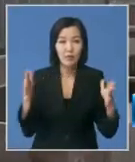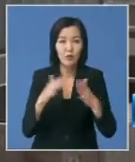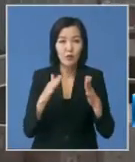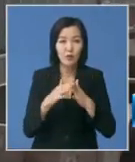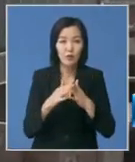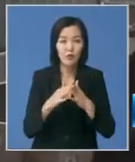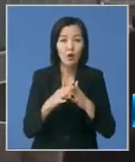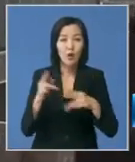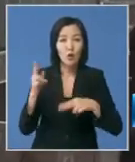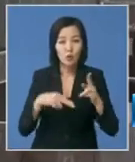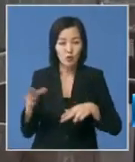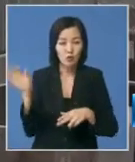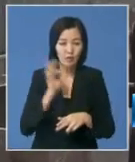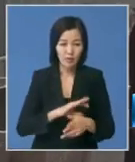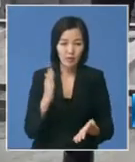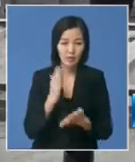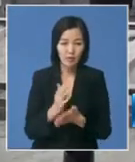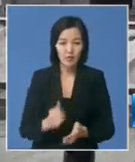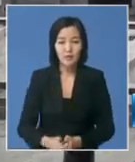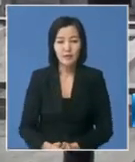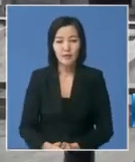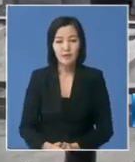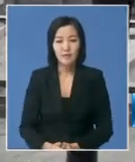үйдің құрылысына пайдаланып жатыр.